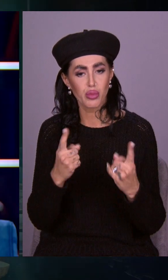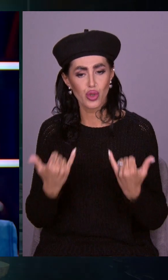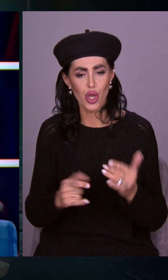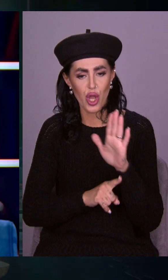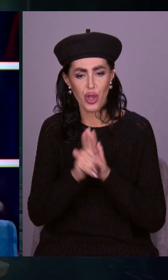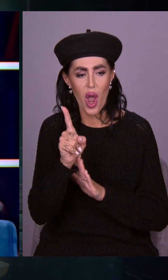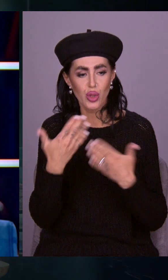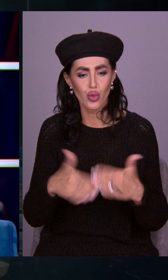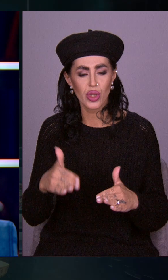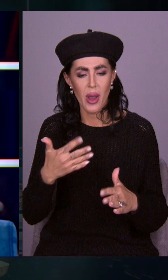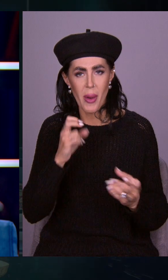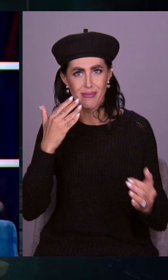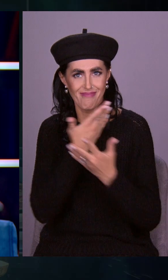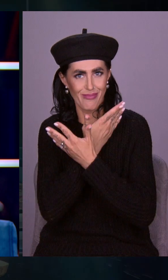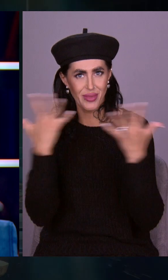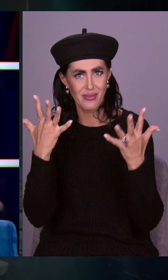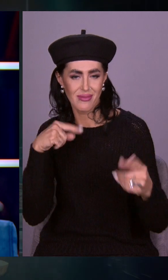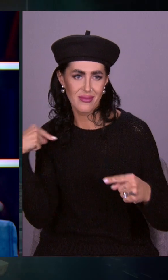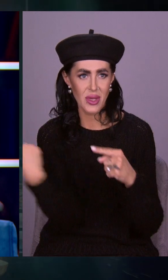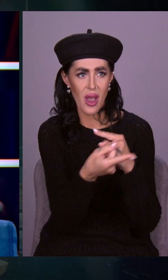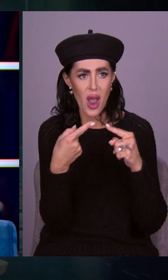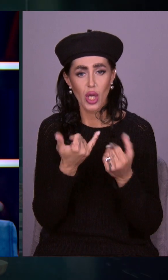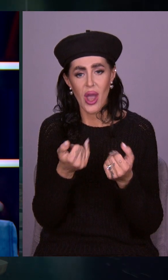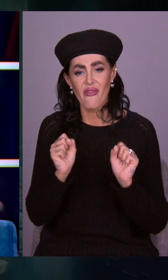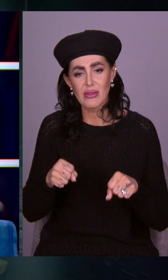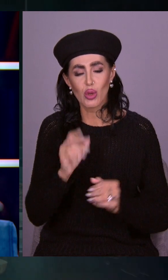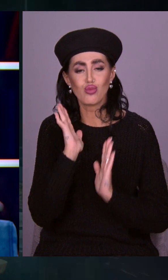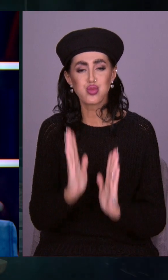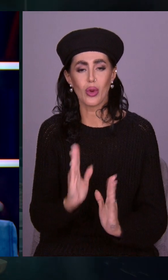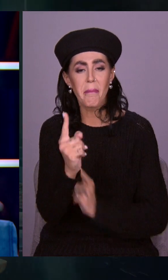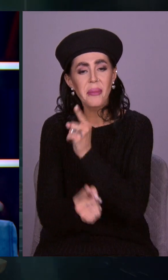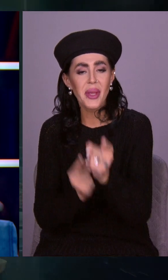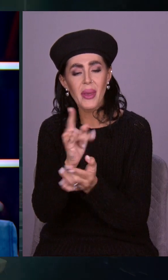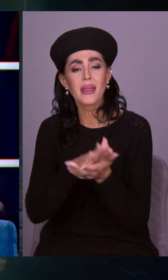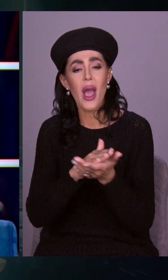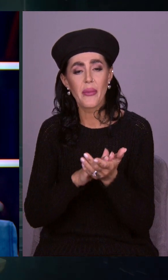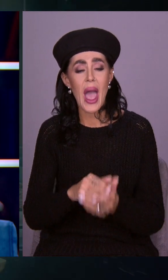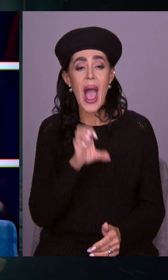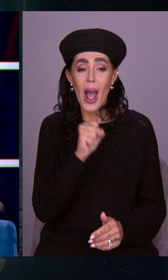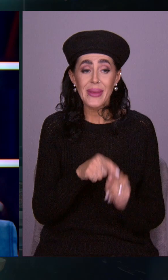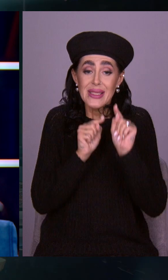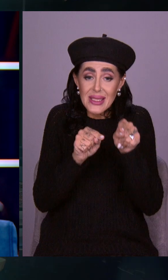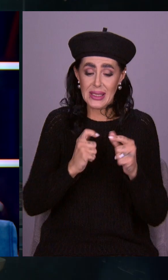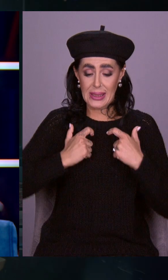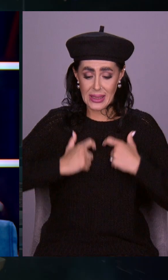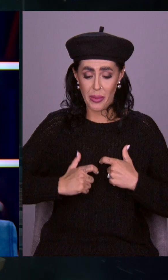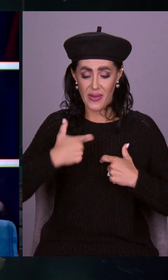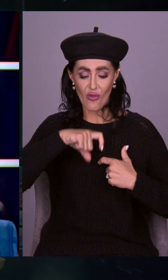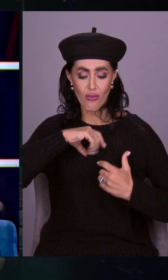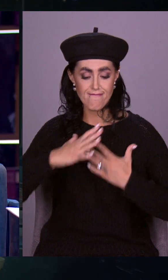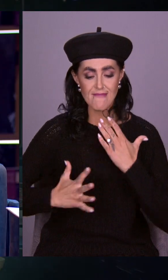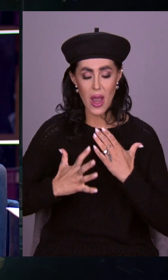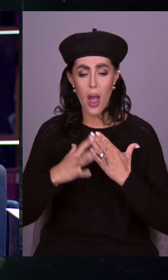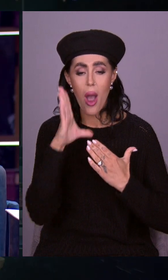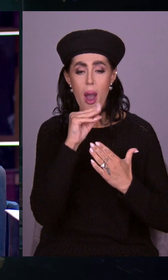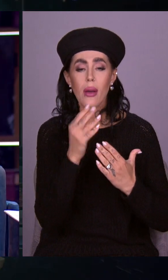знаєш, такий публічний аудит так відбувся. Чи не з'явилося у тебе після цього амбіцій очолити цей напрямок соціальної політики,